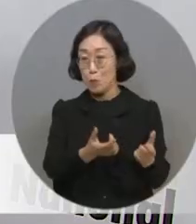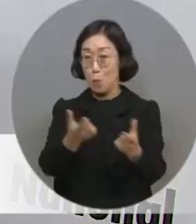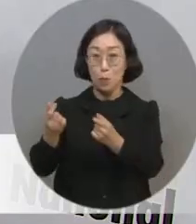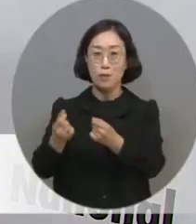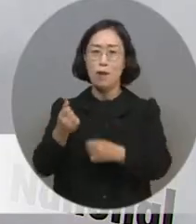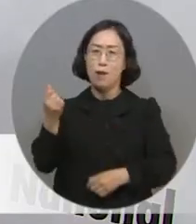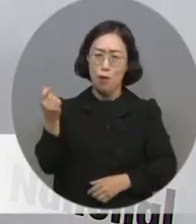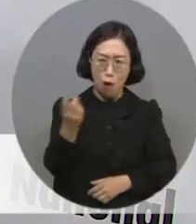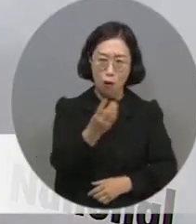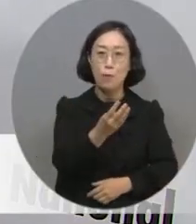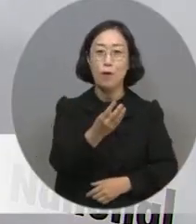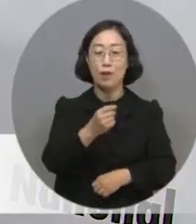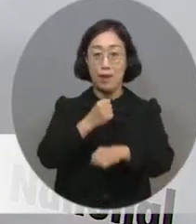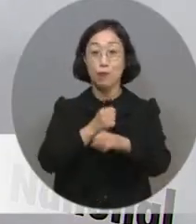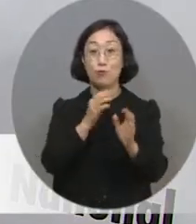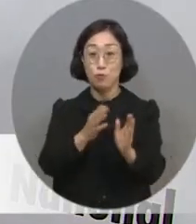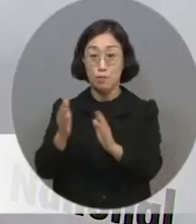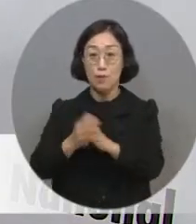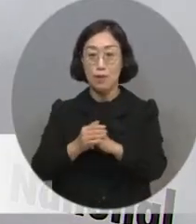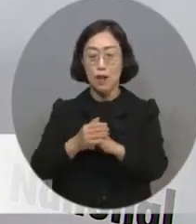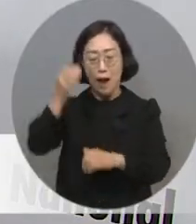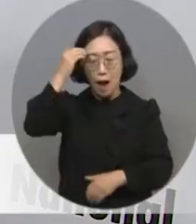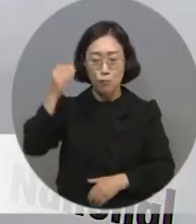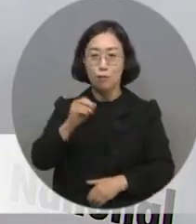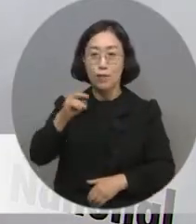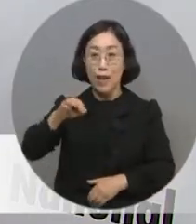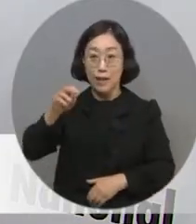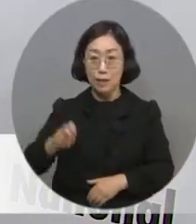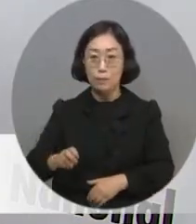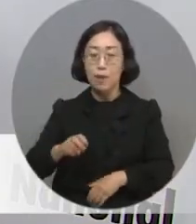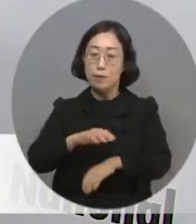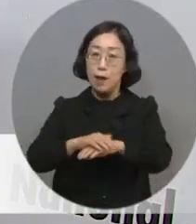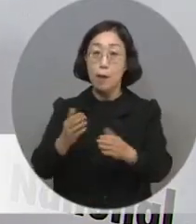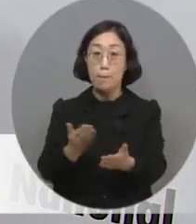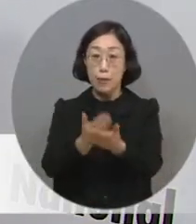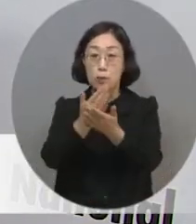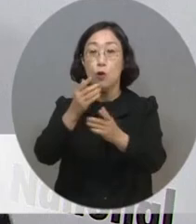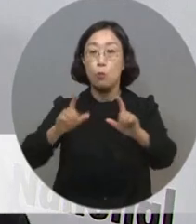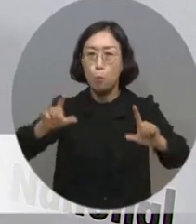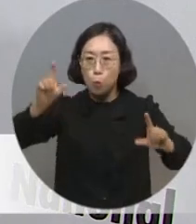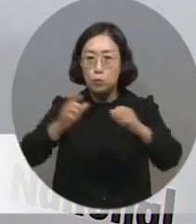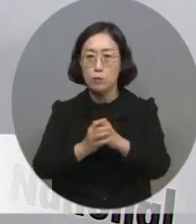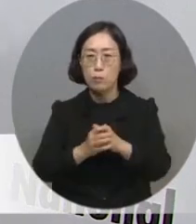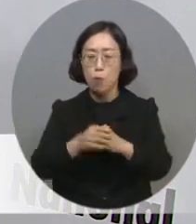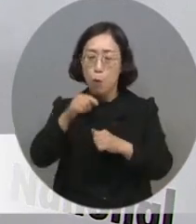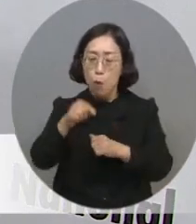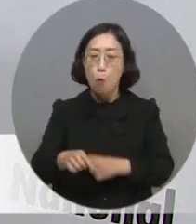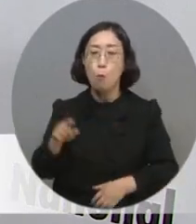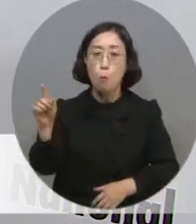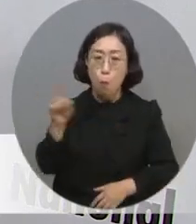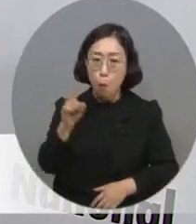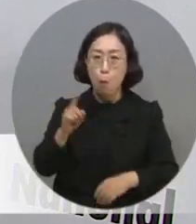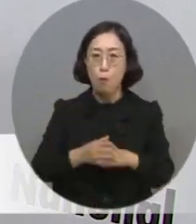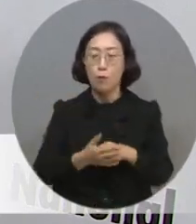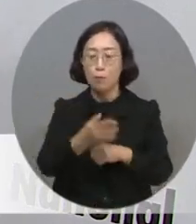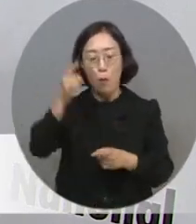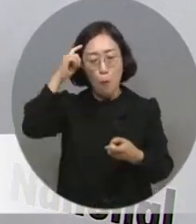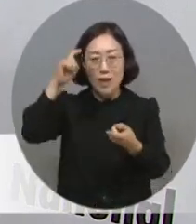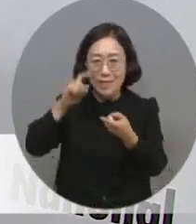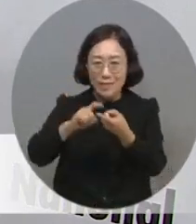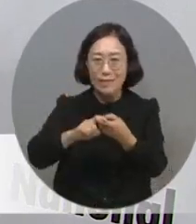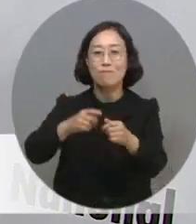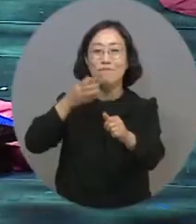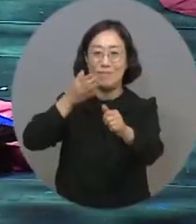연주를 하게 될 겁니다. 그래서 한국이 양금이 얼마나 발전을 했는지 그리고 어떤 악기인지 좀 많이 관심을